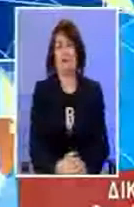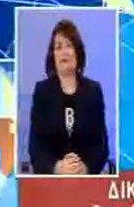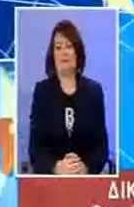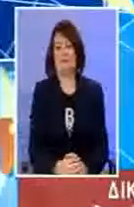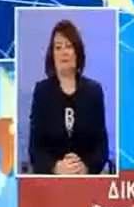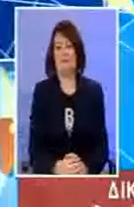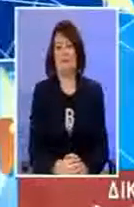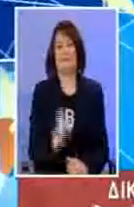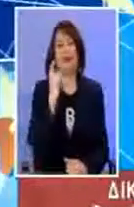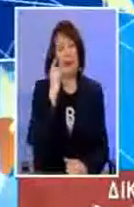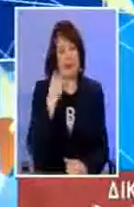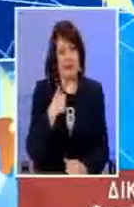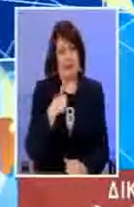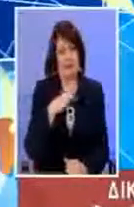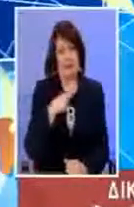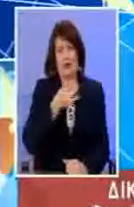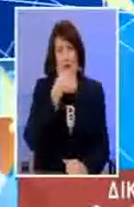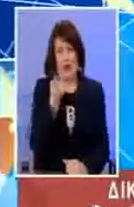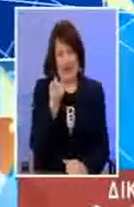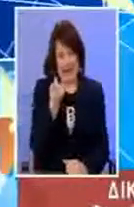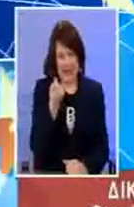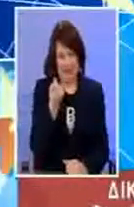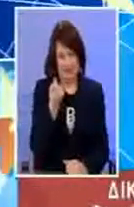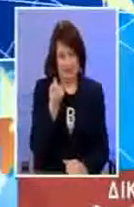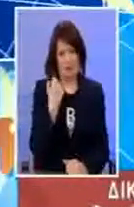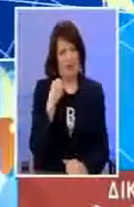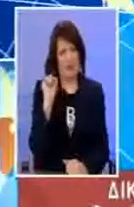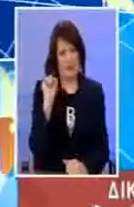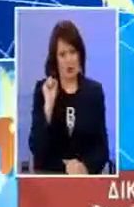Εγώ λίγο θα ανεξάρτητη. Διαφωνήσω.